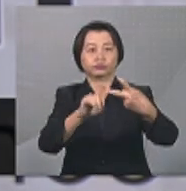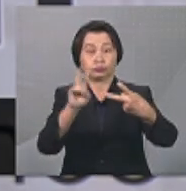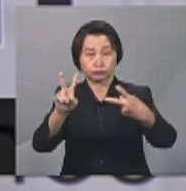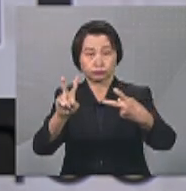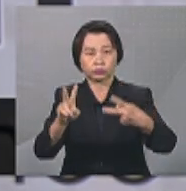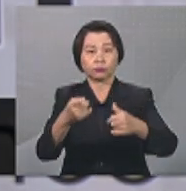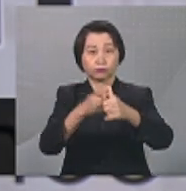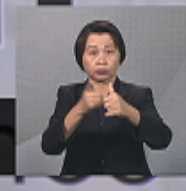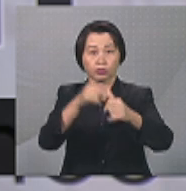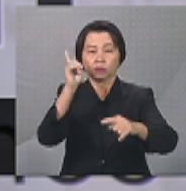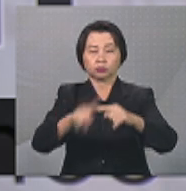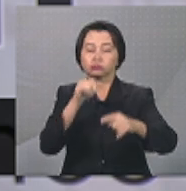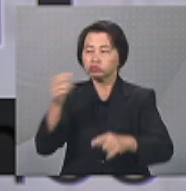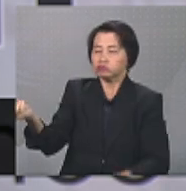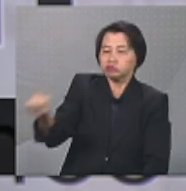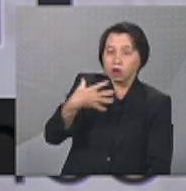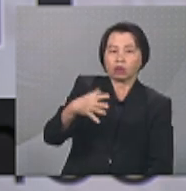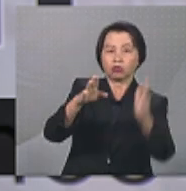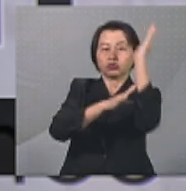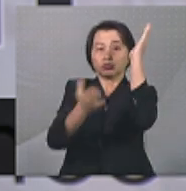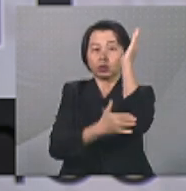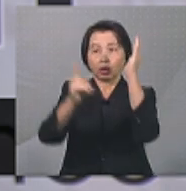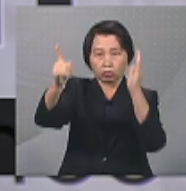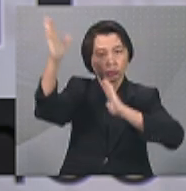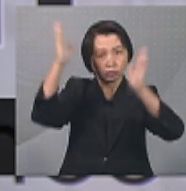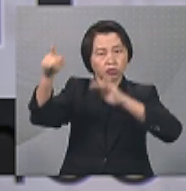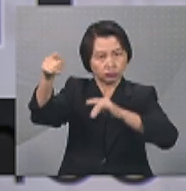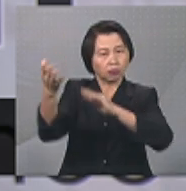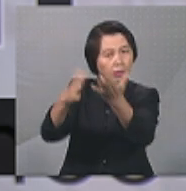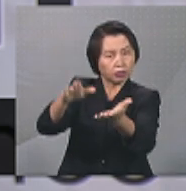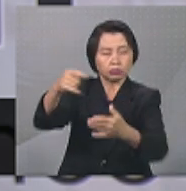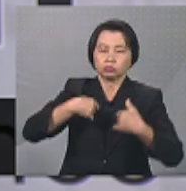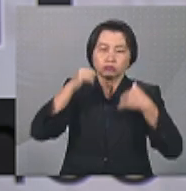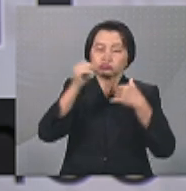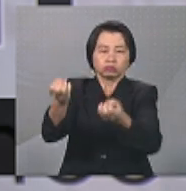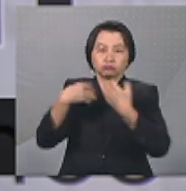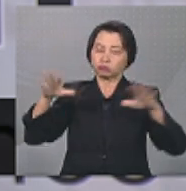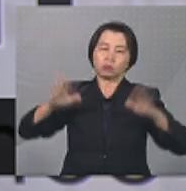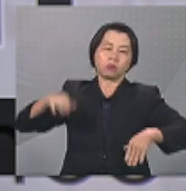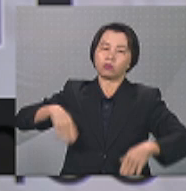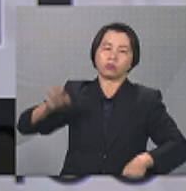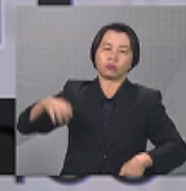pertama kita tak dimaklumkan lagi kematian di Dubai, tetapi